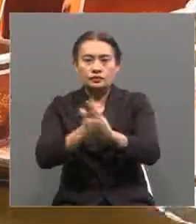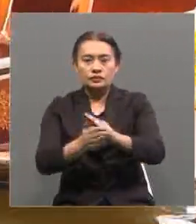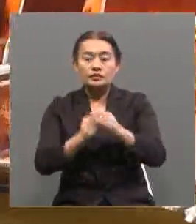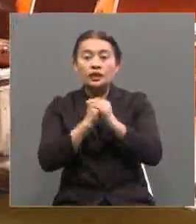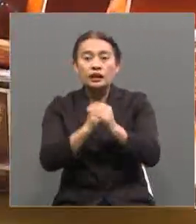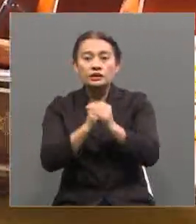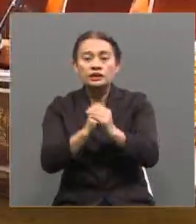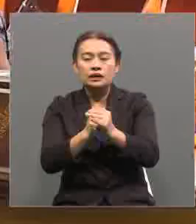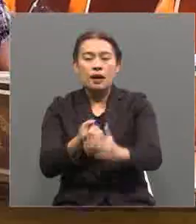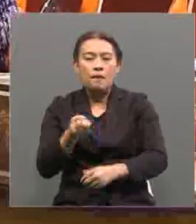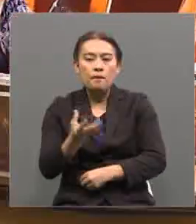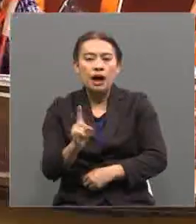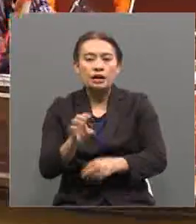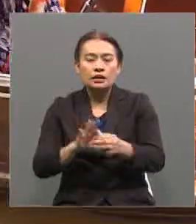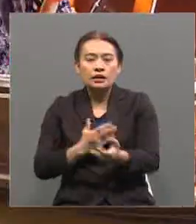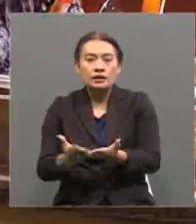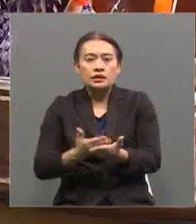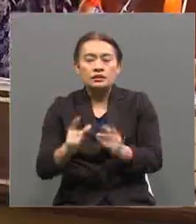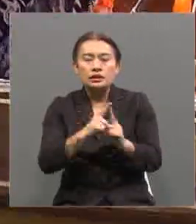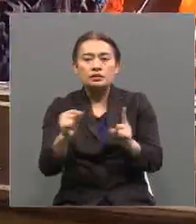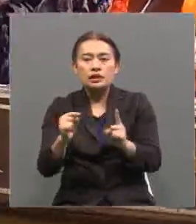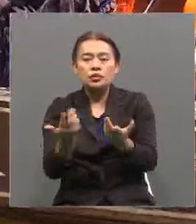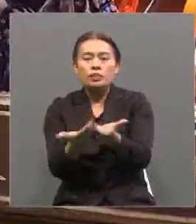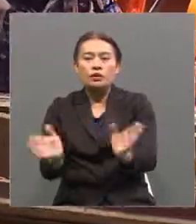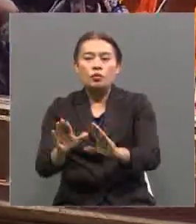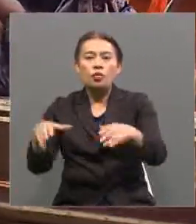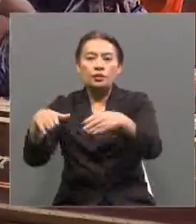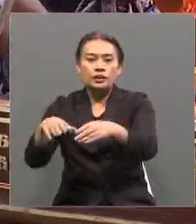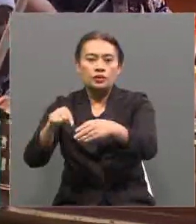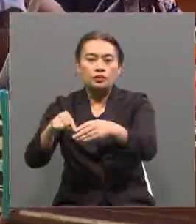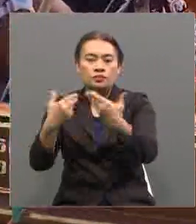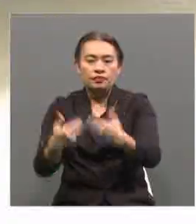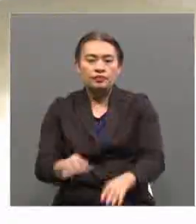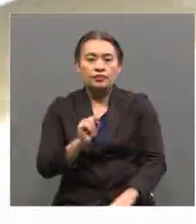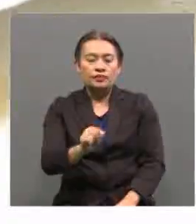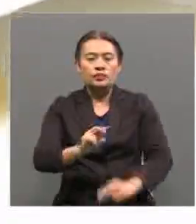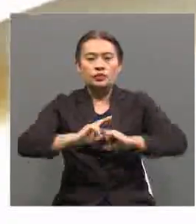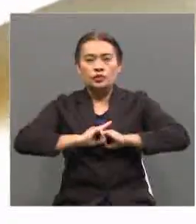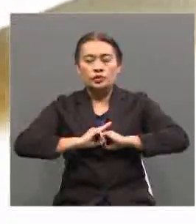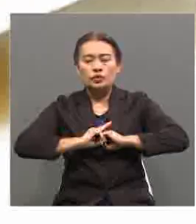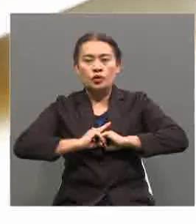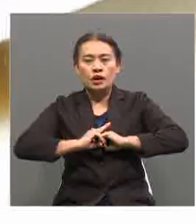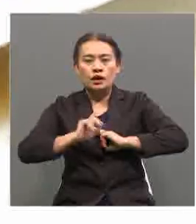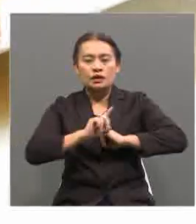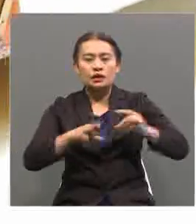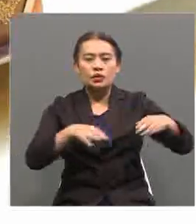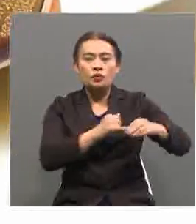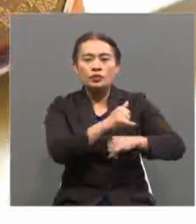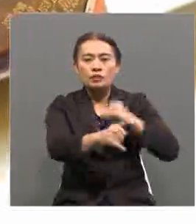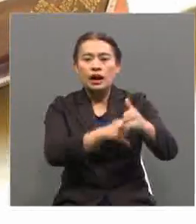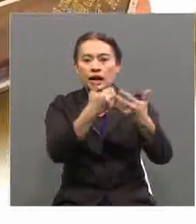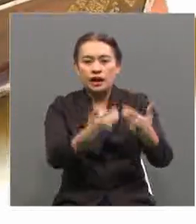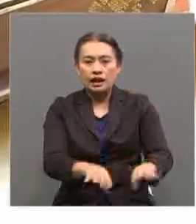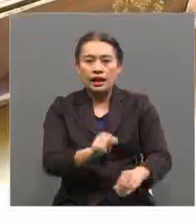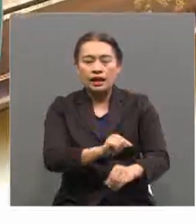ถ้าเป็นชาวจีนส่วนใหญ่จะนิยมซื้อทัวร์มากันเป็นครอบครัวส่วนคนที่เขามากันเป็นลักษณะส่วนตัวเนี่ยจะเป็นกลุ่มที่เคยมาแล้ว